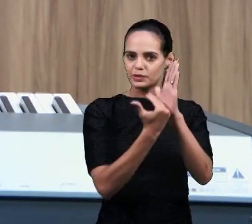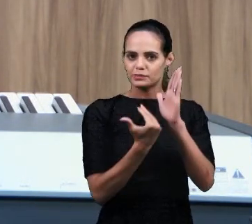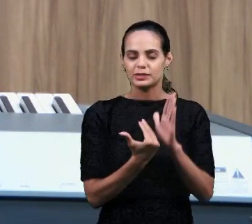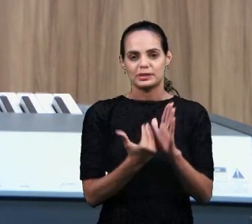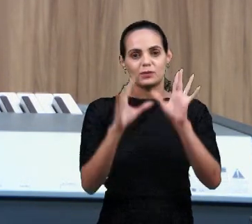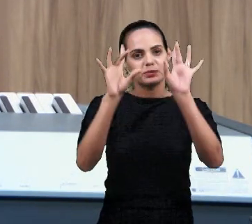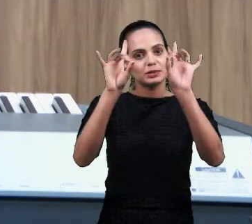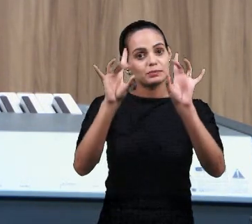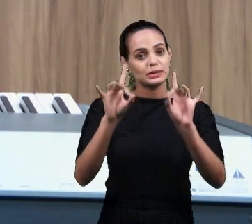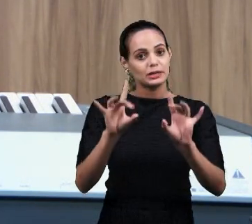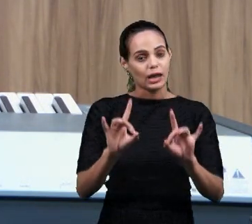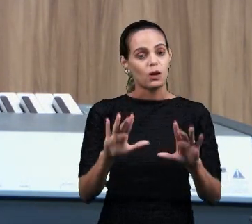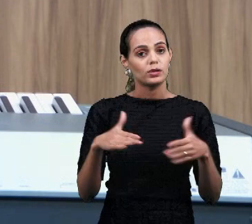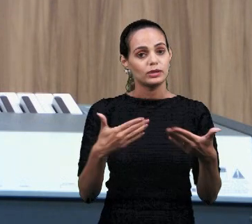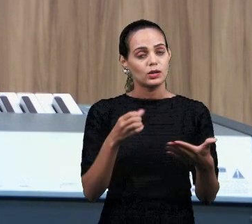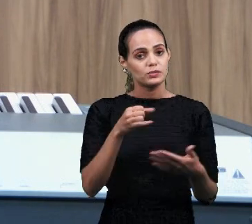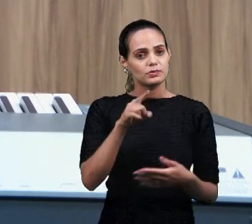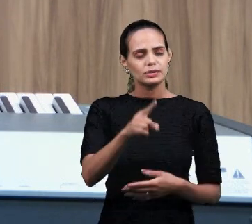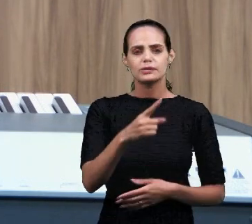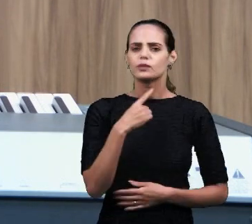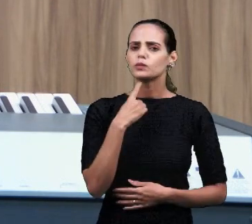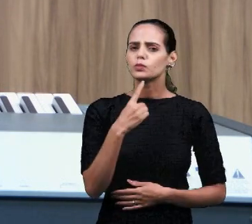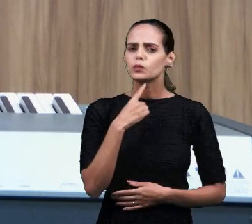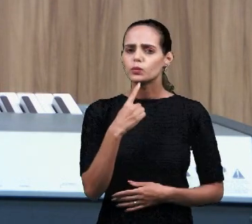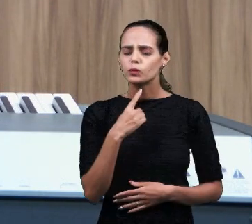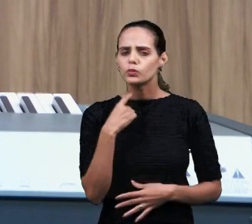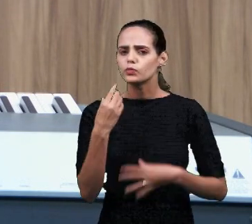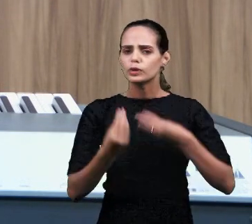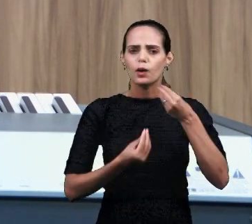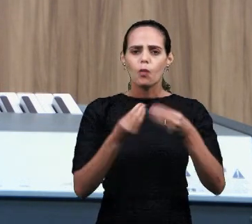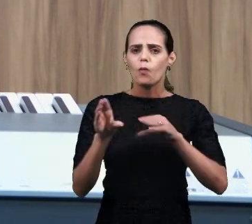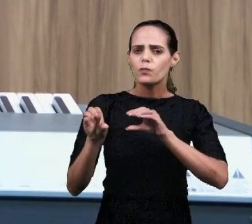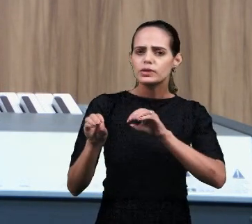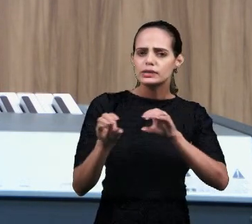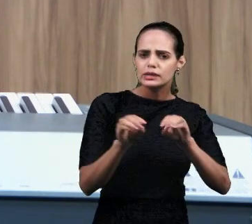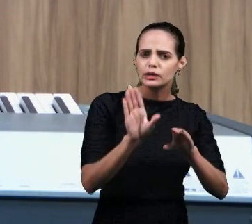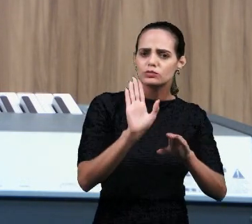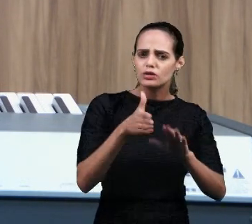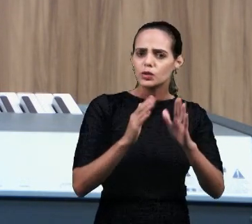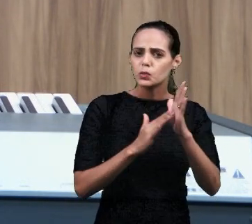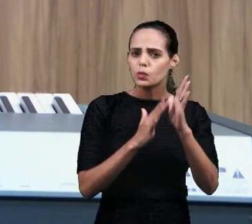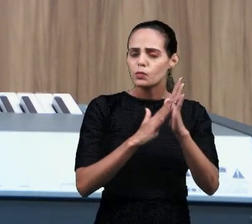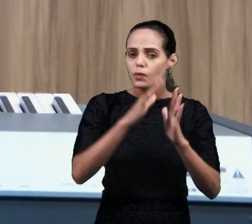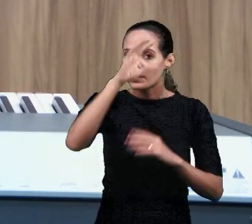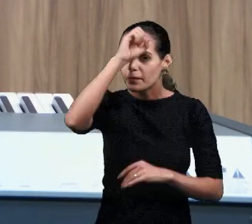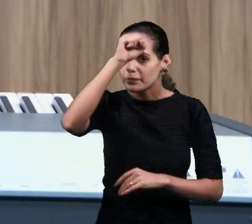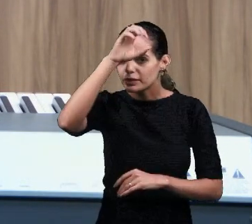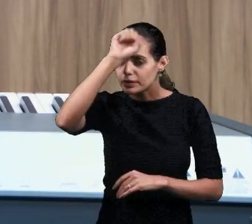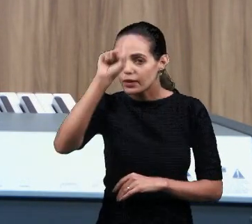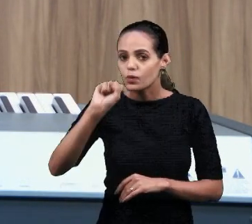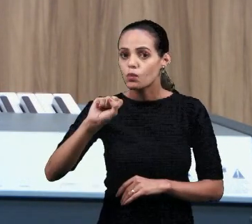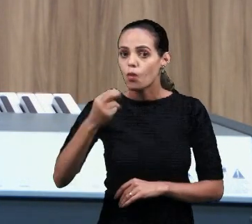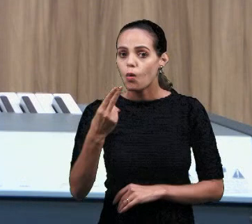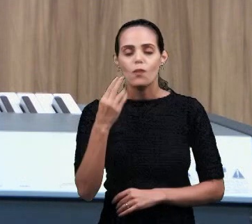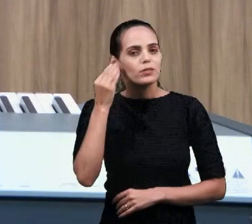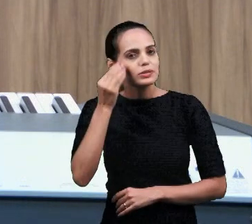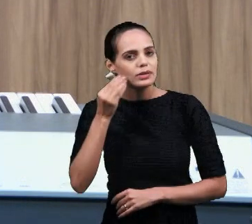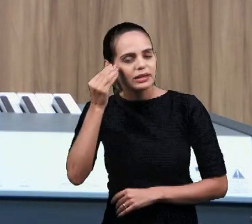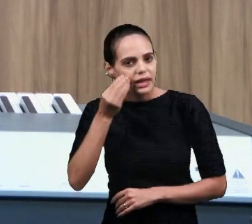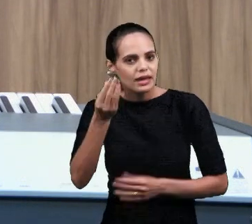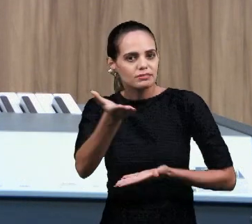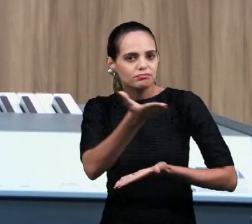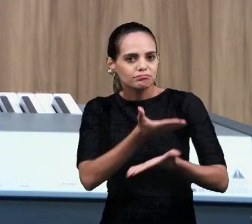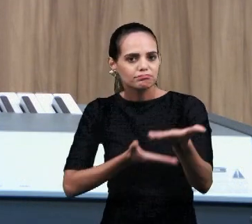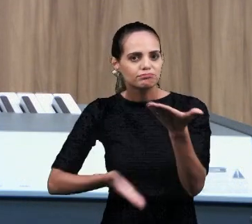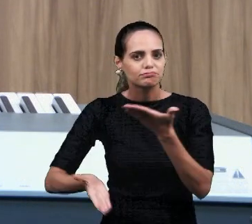si vous avez un doute sur les enseignements de louange que nous avons déjà appris ou une expérience à nous partager, vous pouvez nous